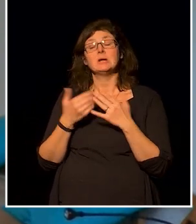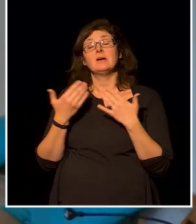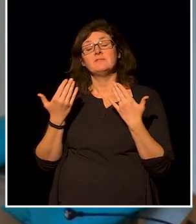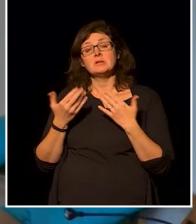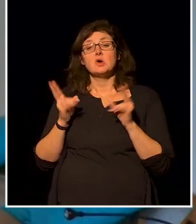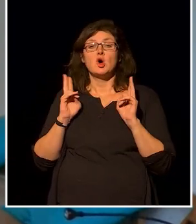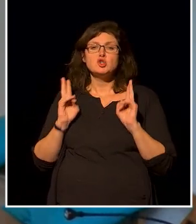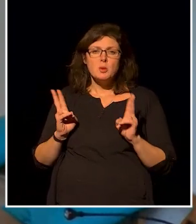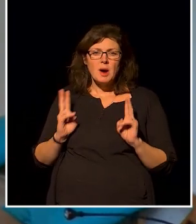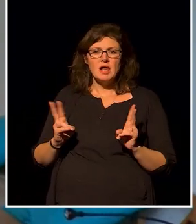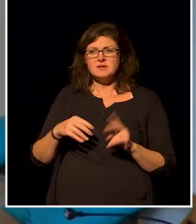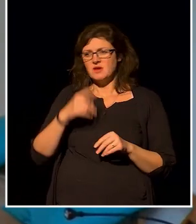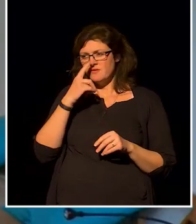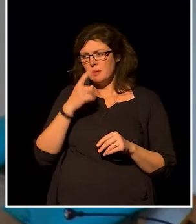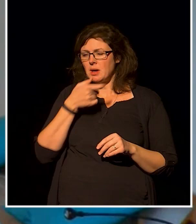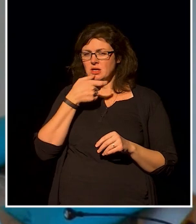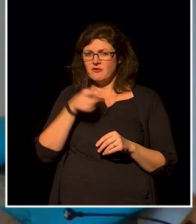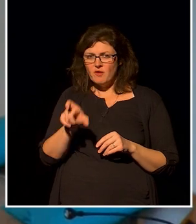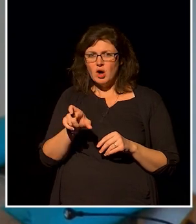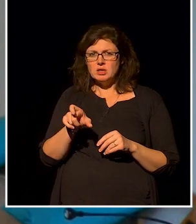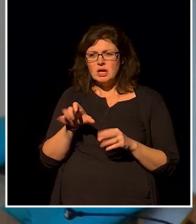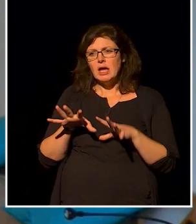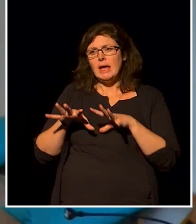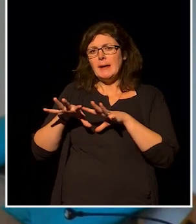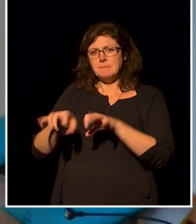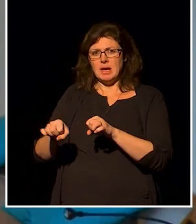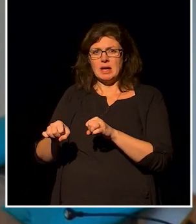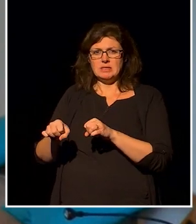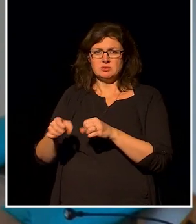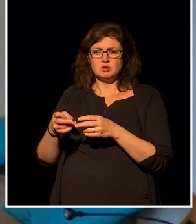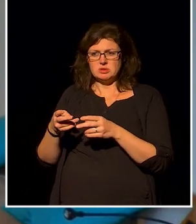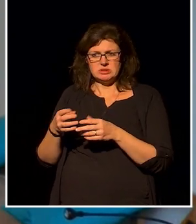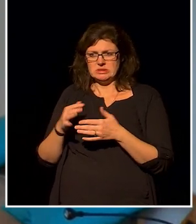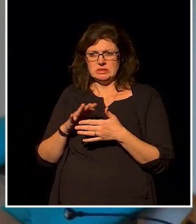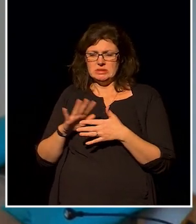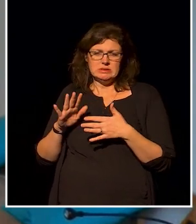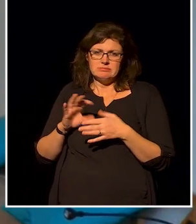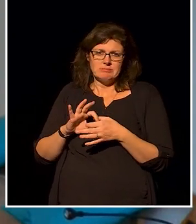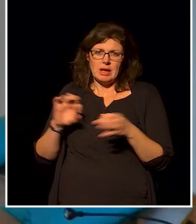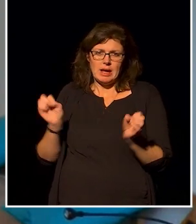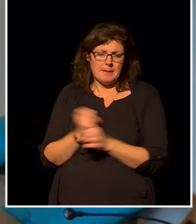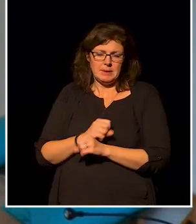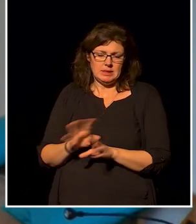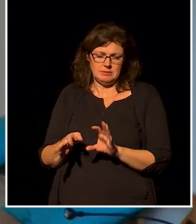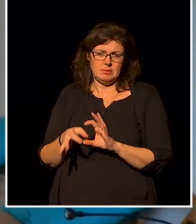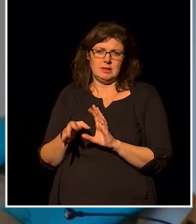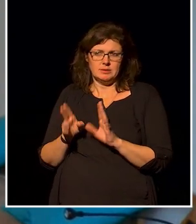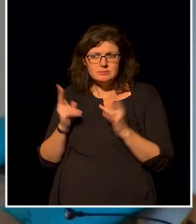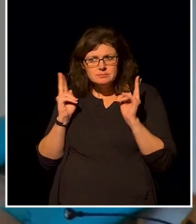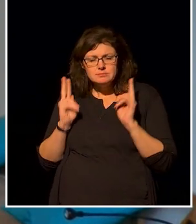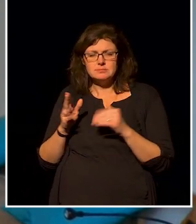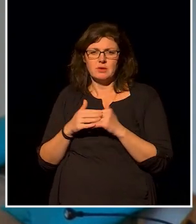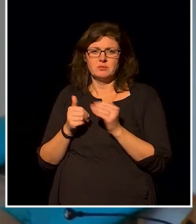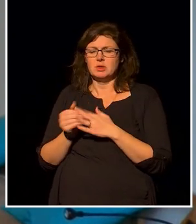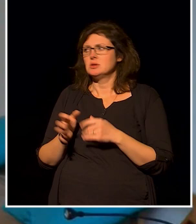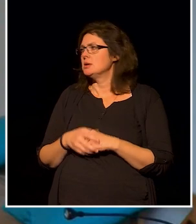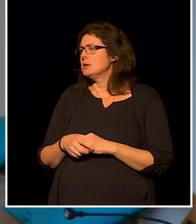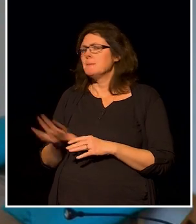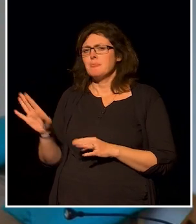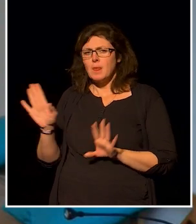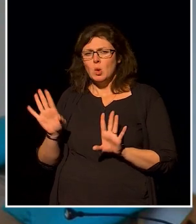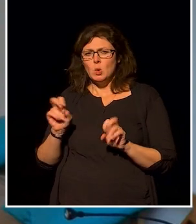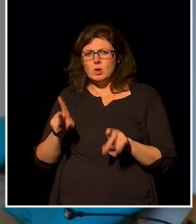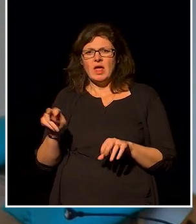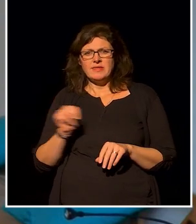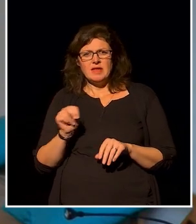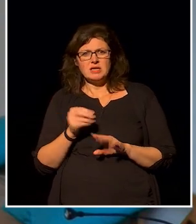man den Begriff des Imperialismus mal ins Spiel gebracht hat, eben nicht mehr zu stellen weiß. Nathan, bevor du was sagst,